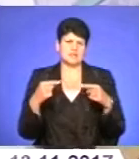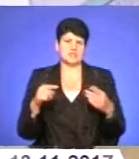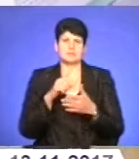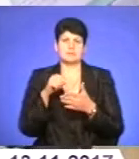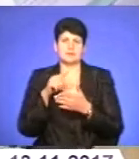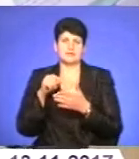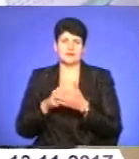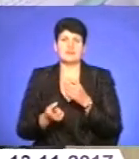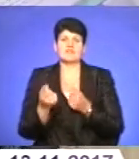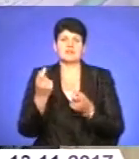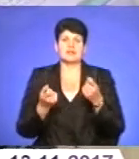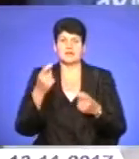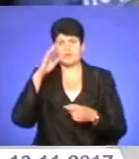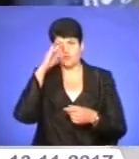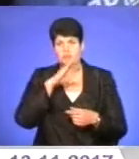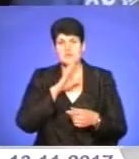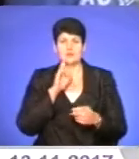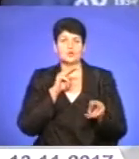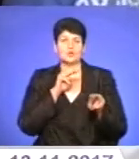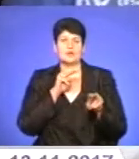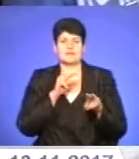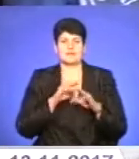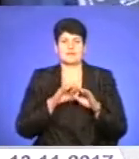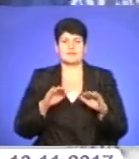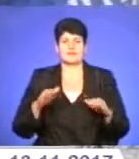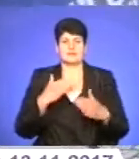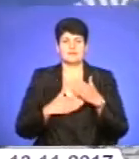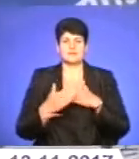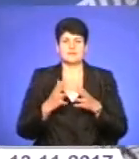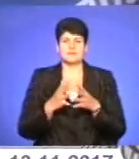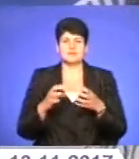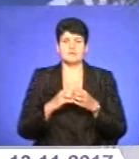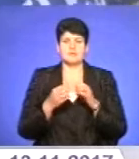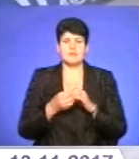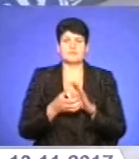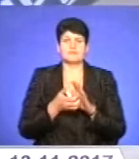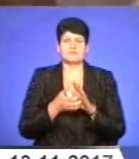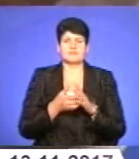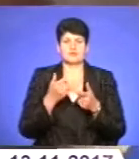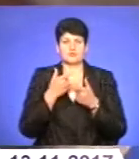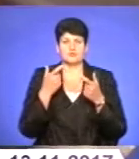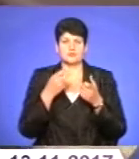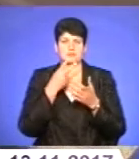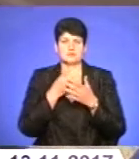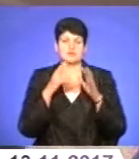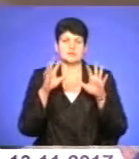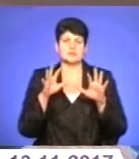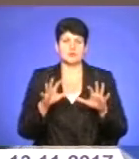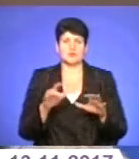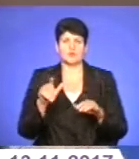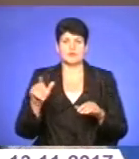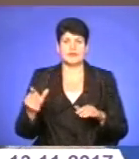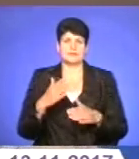питання виникають у батьків, що доглядають за дітьми з інвалідністю. Найбільша проблема – брак інформації, що передбачено законодавством для людей